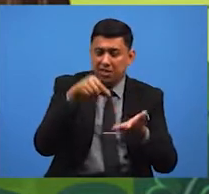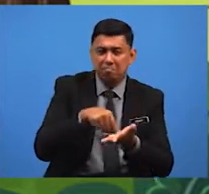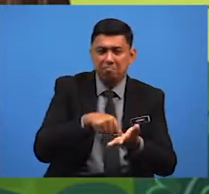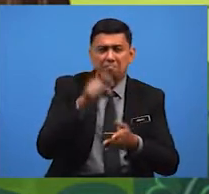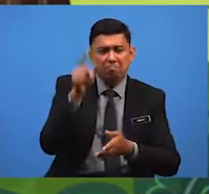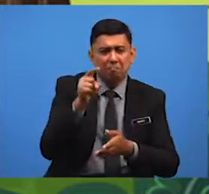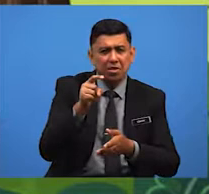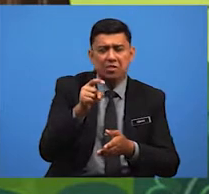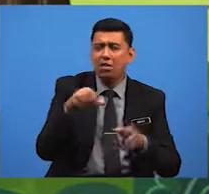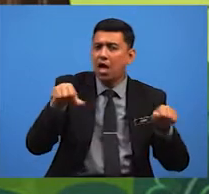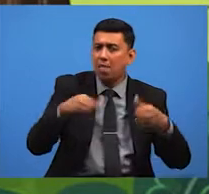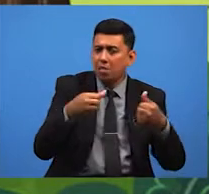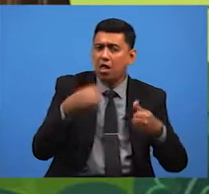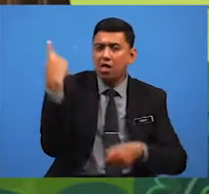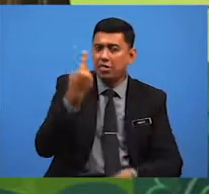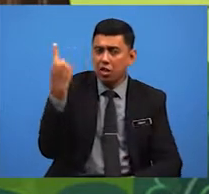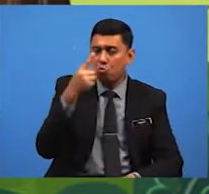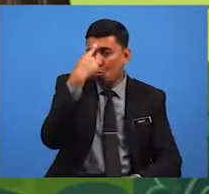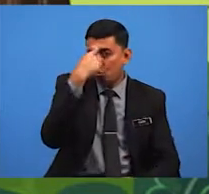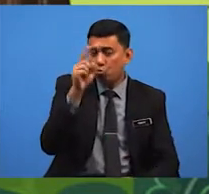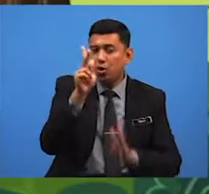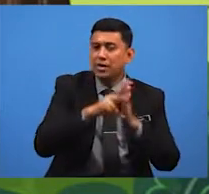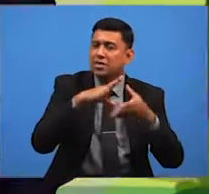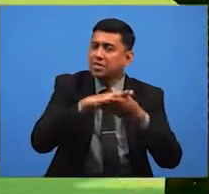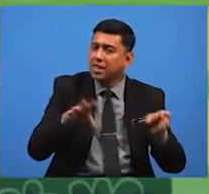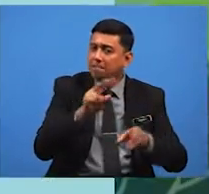selalu demi keselamatan diri.